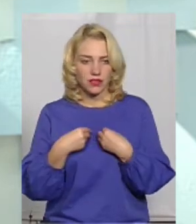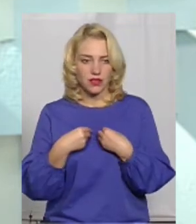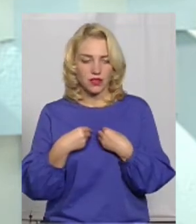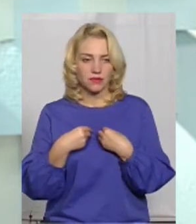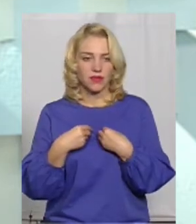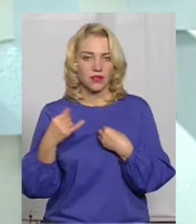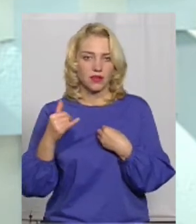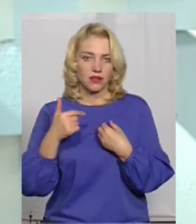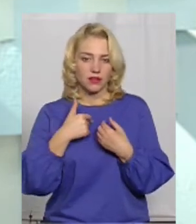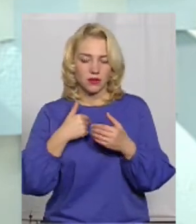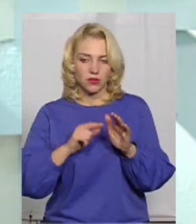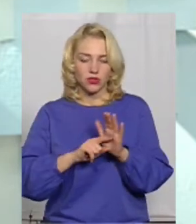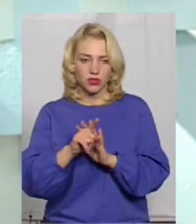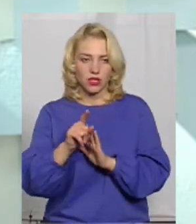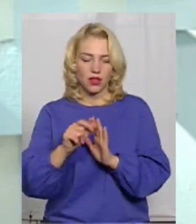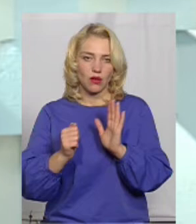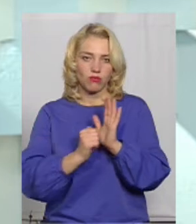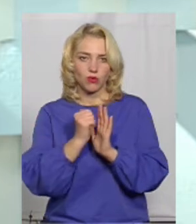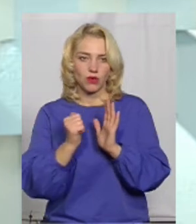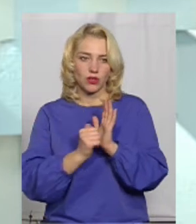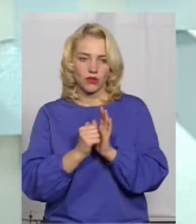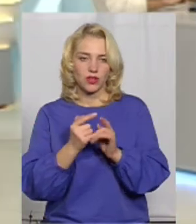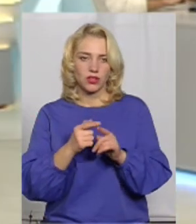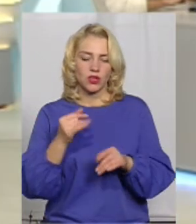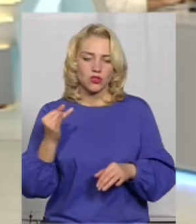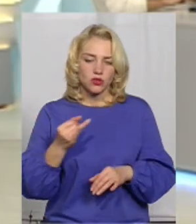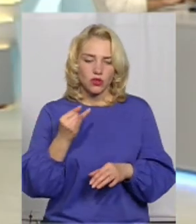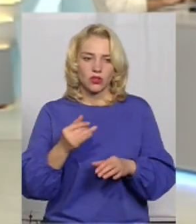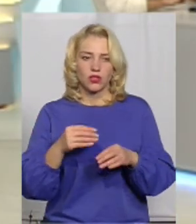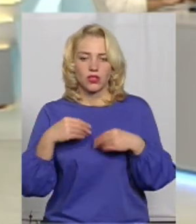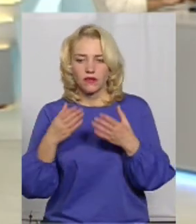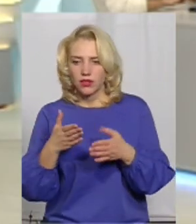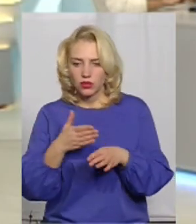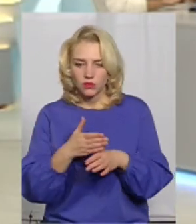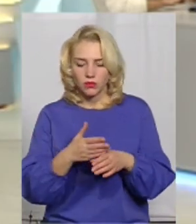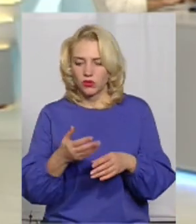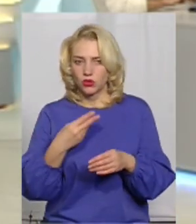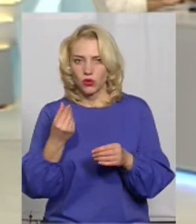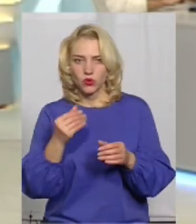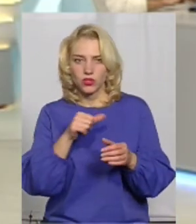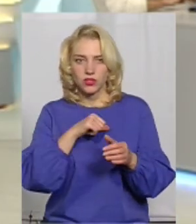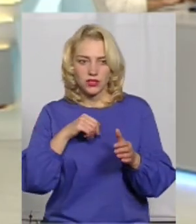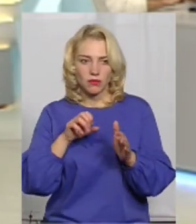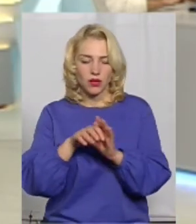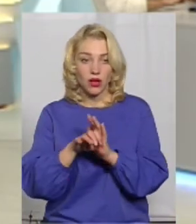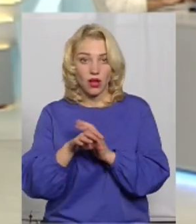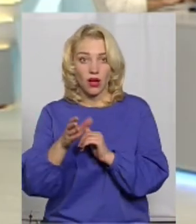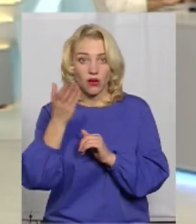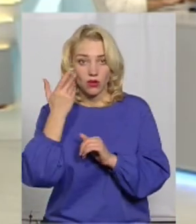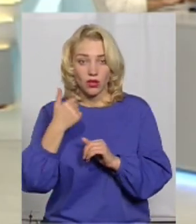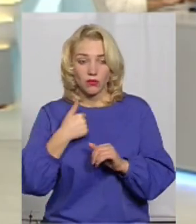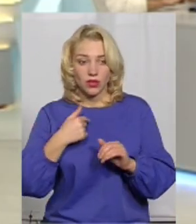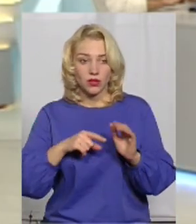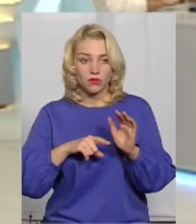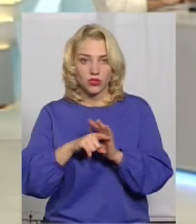пам'ятаю. Я починала публікувати це сторіс за сторісом, давайте допоможемо. Сама кошти кидала, і коли потім мені почали